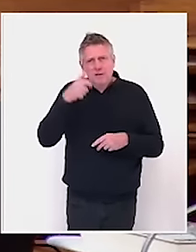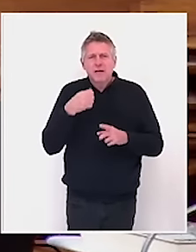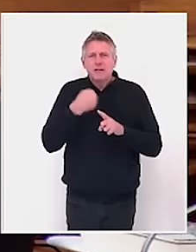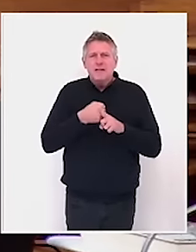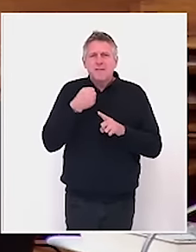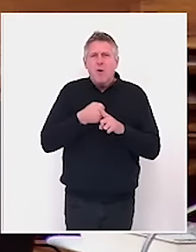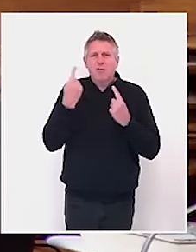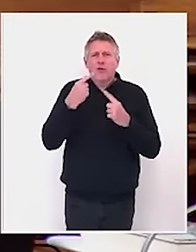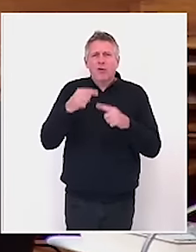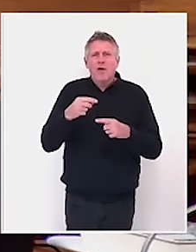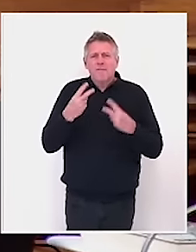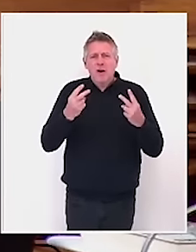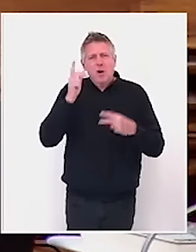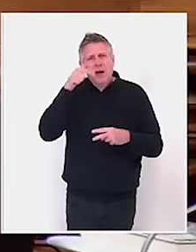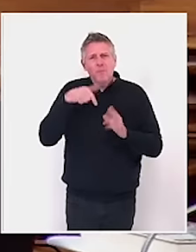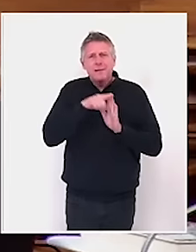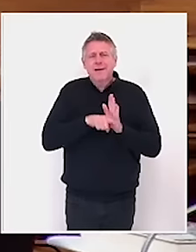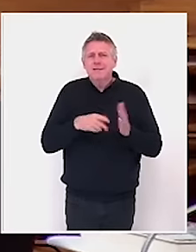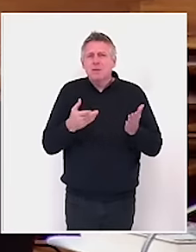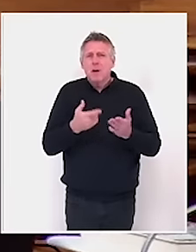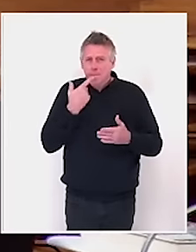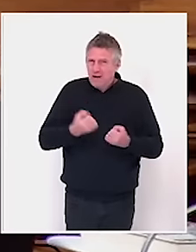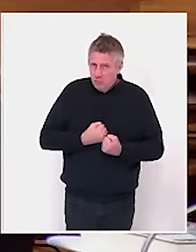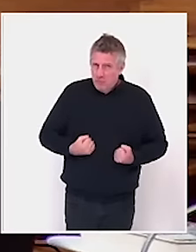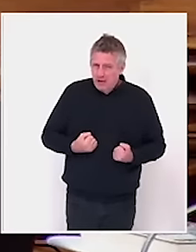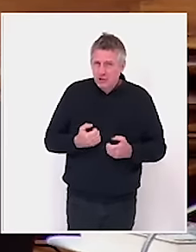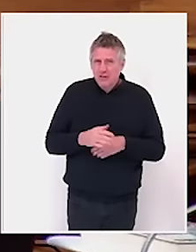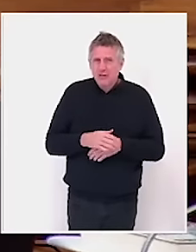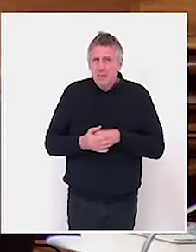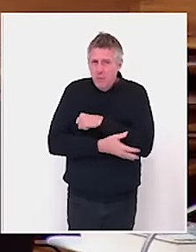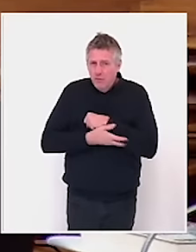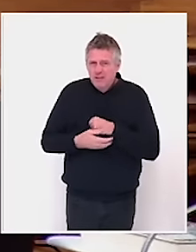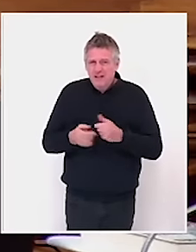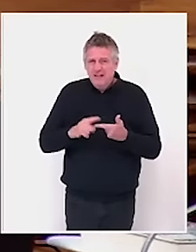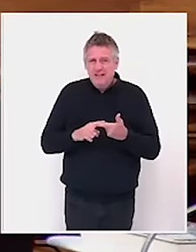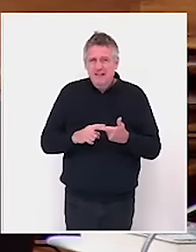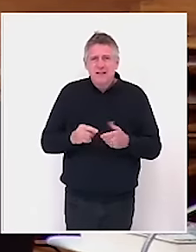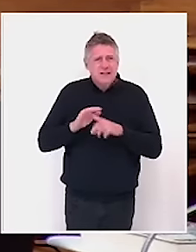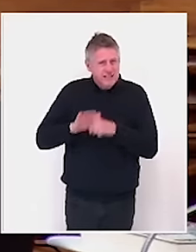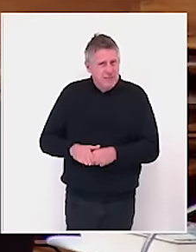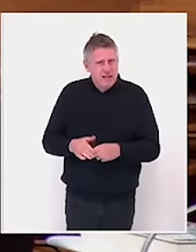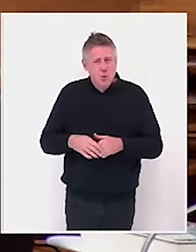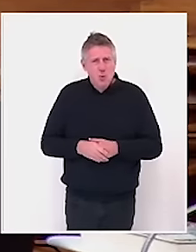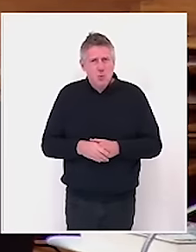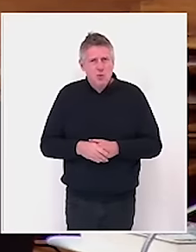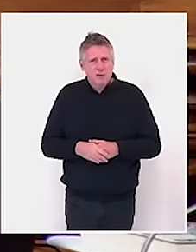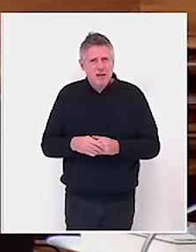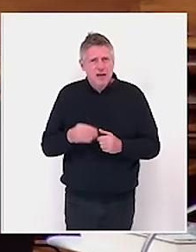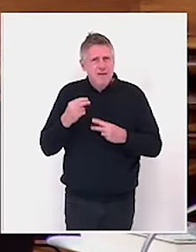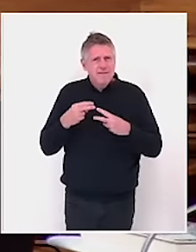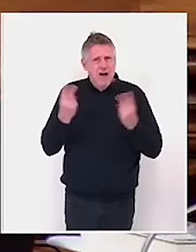mais de quelles valeurs on parle là? On parle du chômage, de la pauvreté, des discriminations, parce que ça a l'air d'être des valeurs